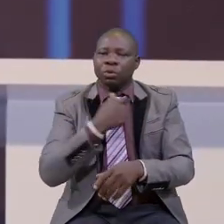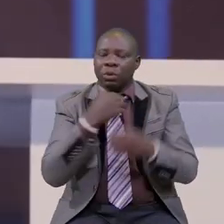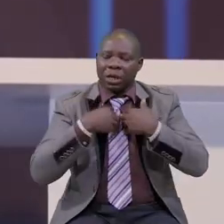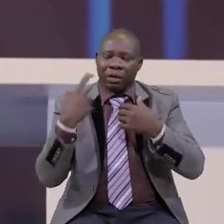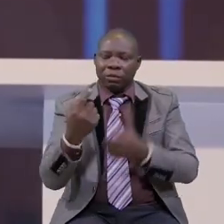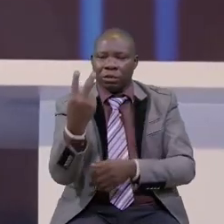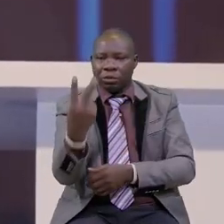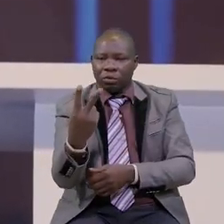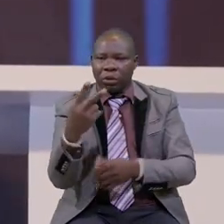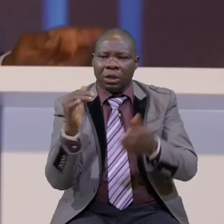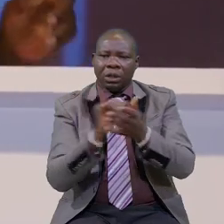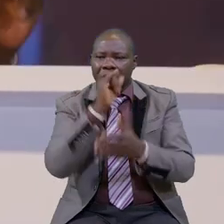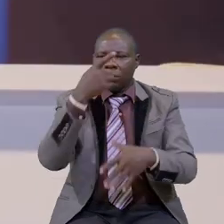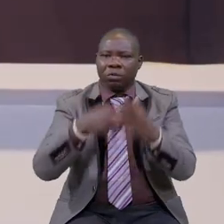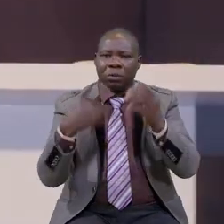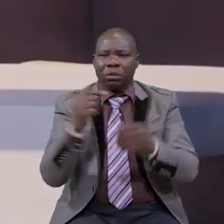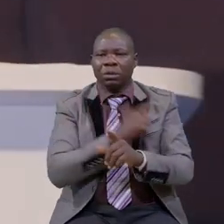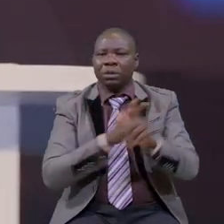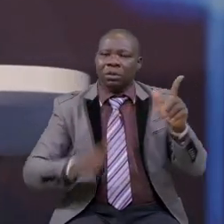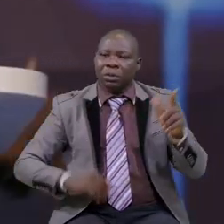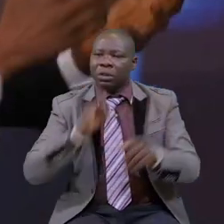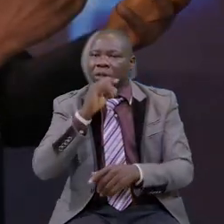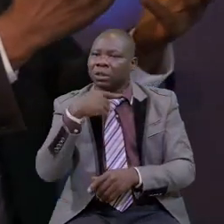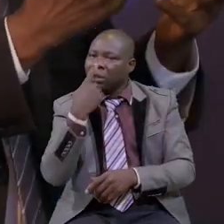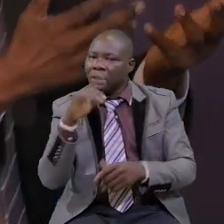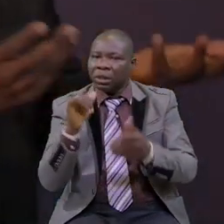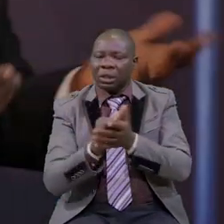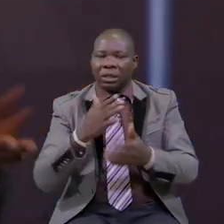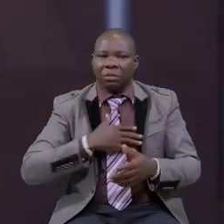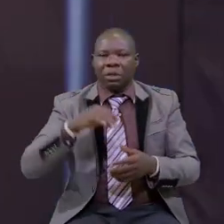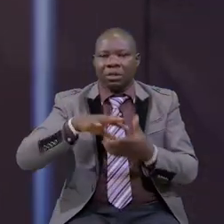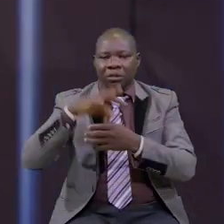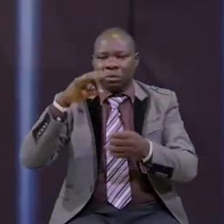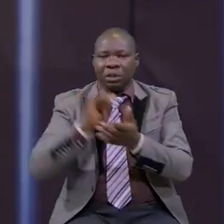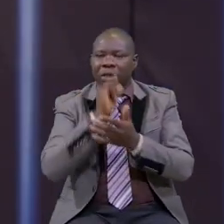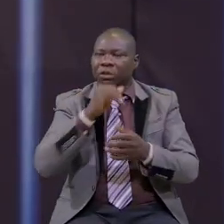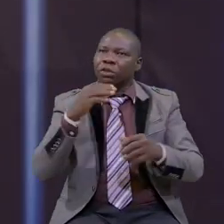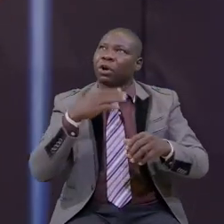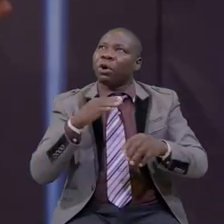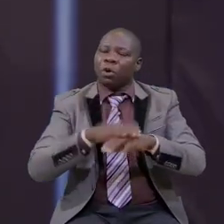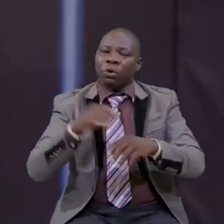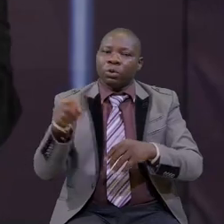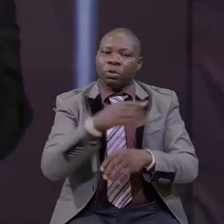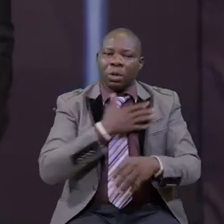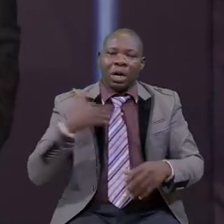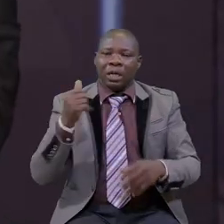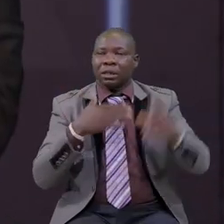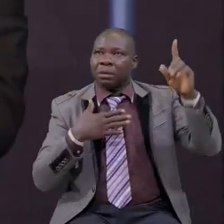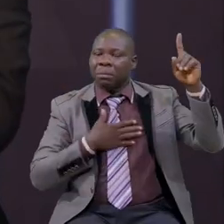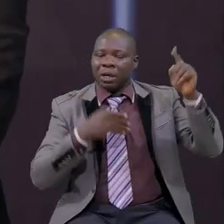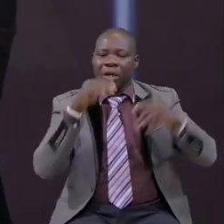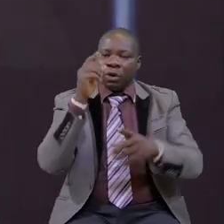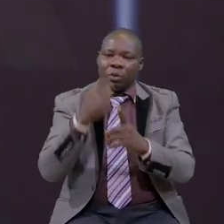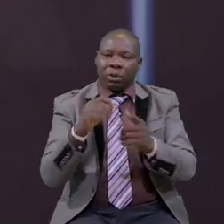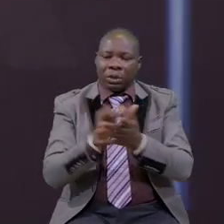les deux. Et c'est ce que le Seigneur dit. Mon esprit qui repose sur toi et mes paroles que je mets dans ta bouche